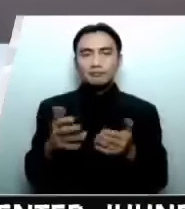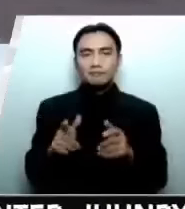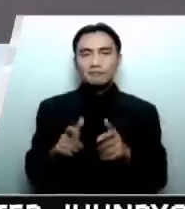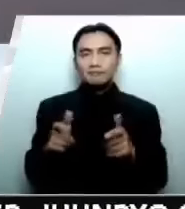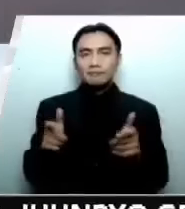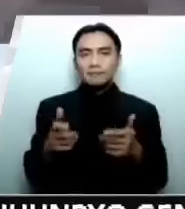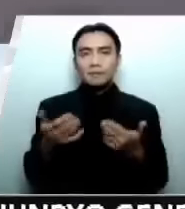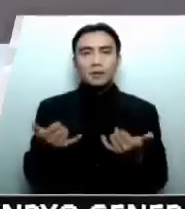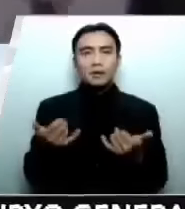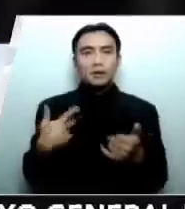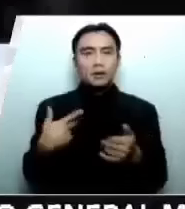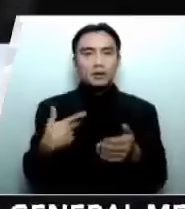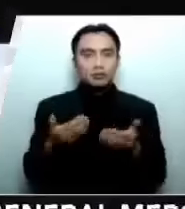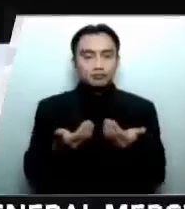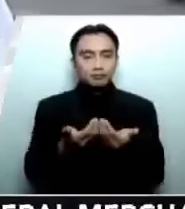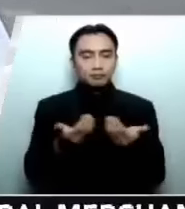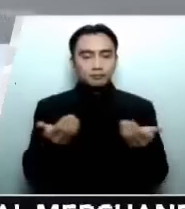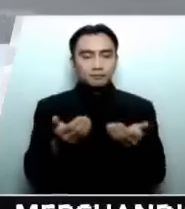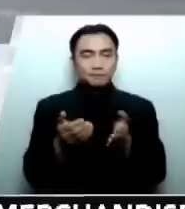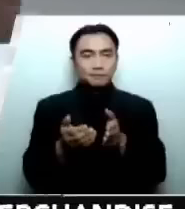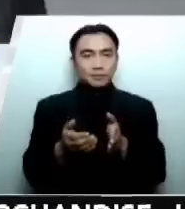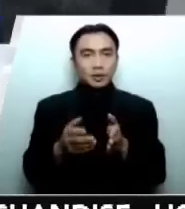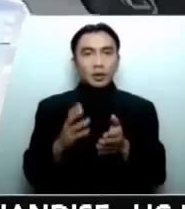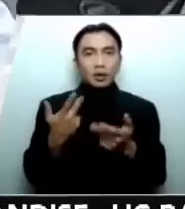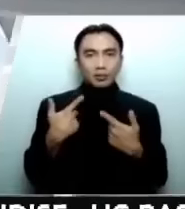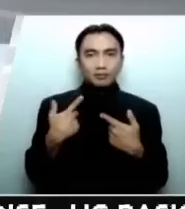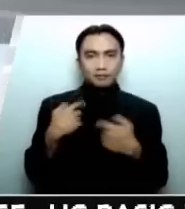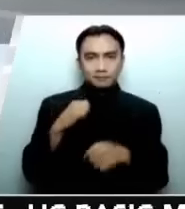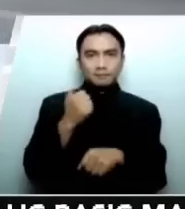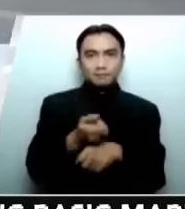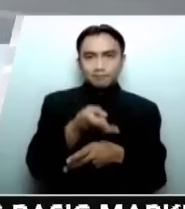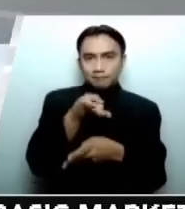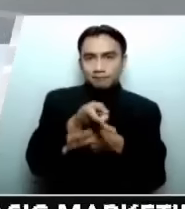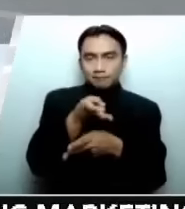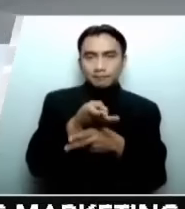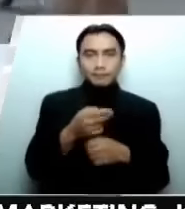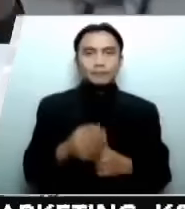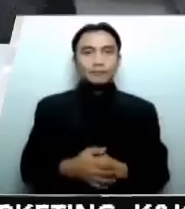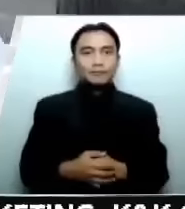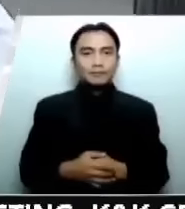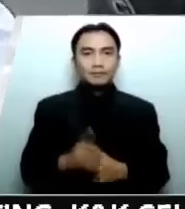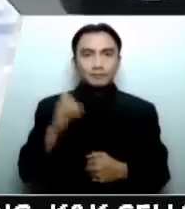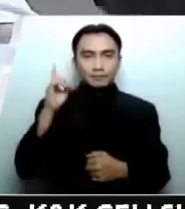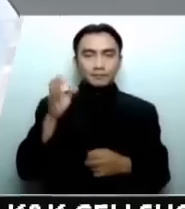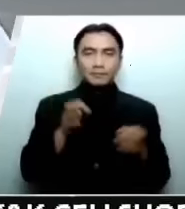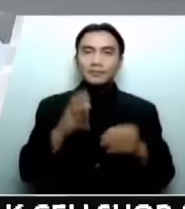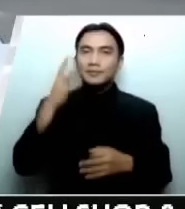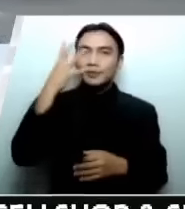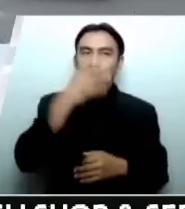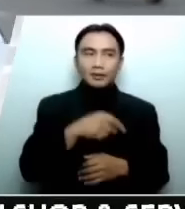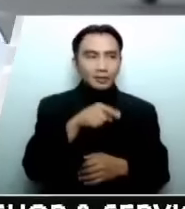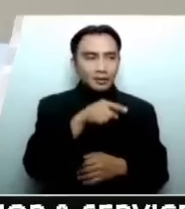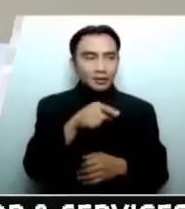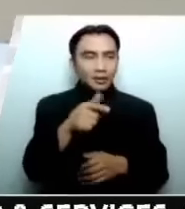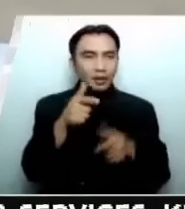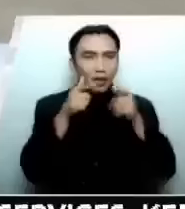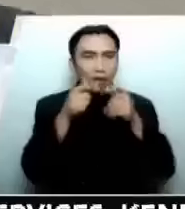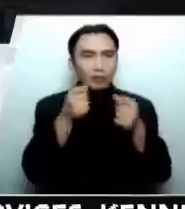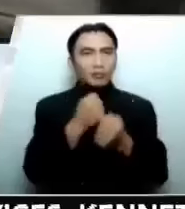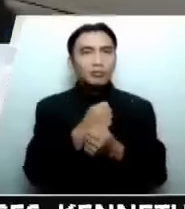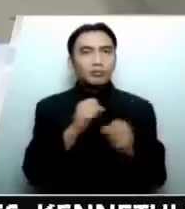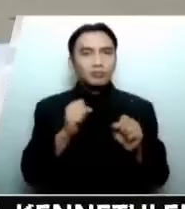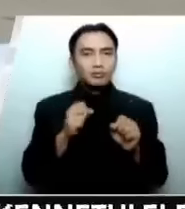mga itinalagang bike patrols. Maganda, syempre, maganda sa paningin. Tata safe dumaan yung mga bikers.